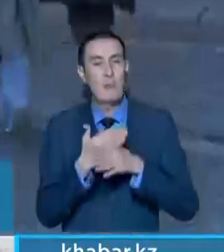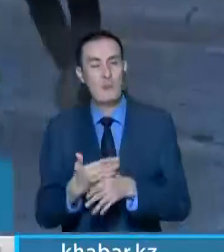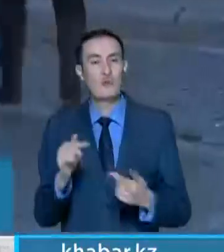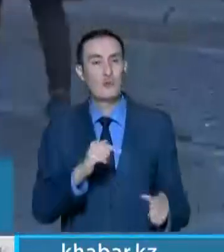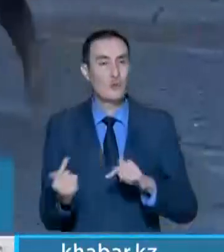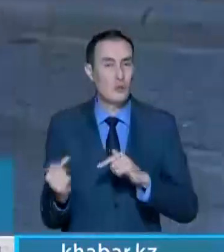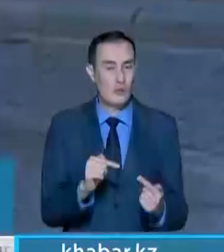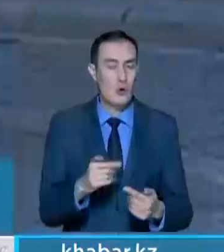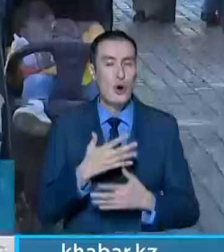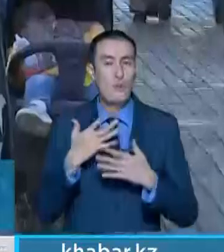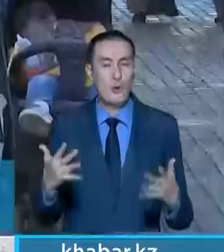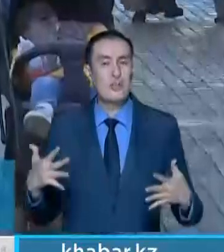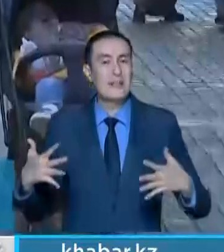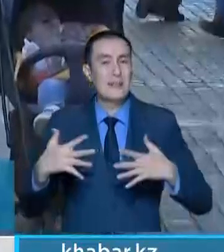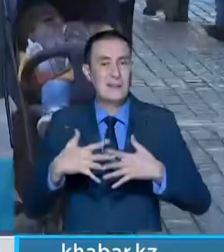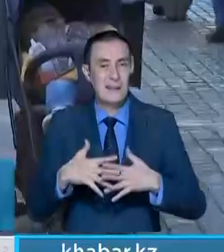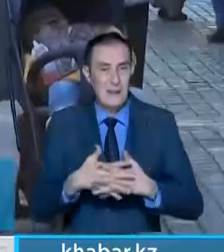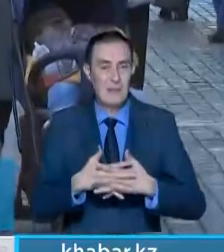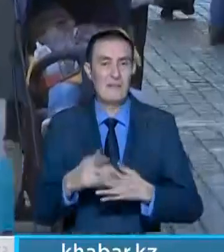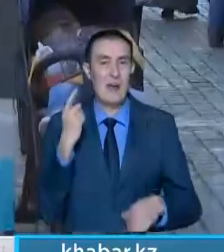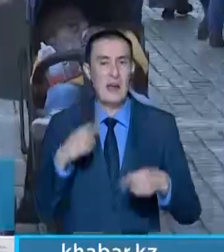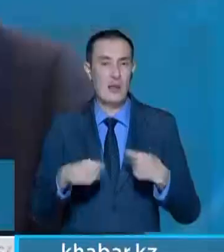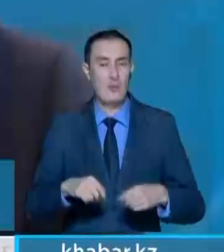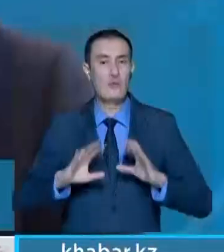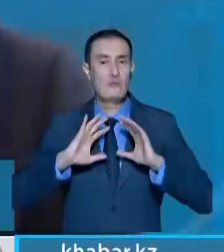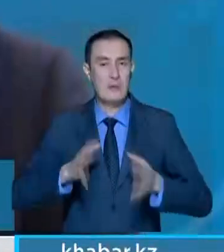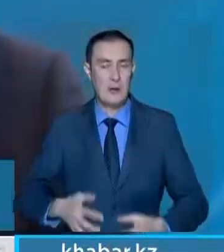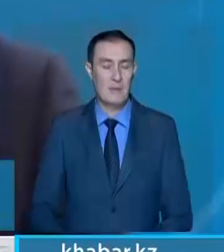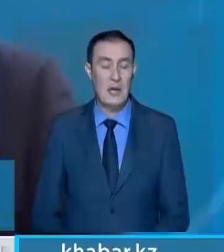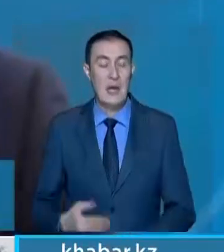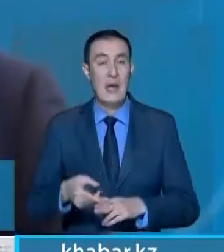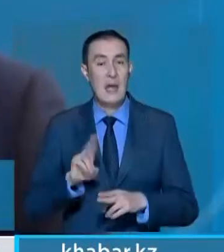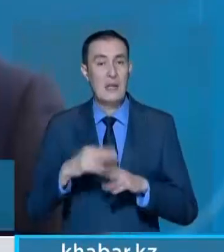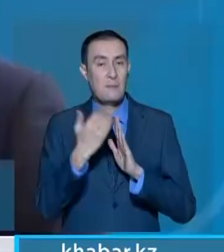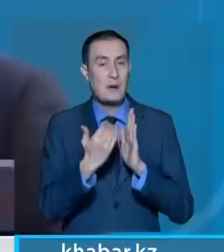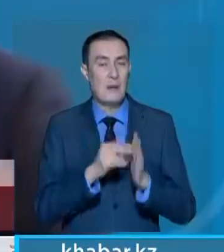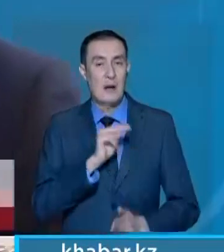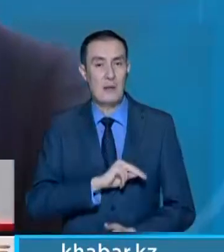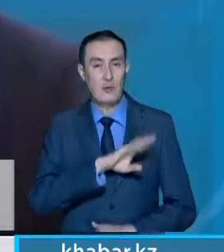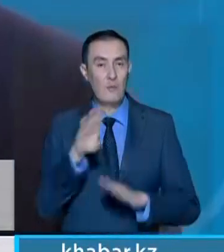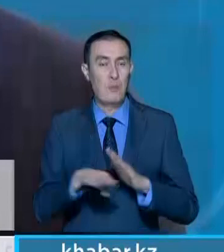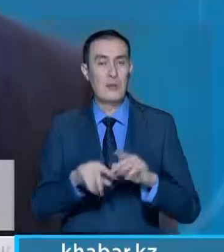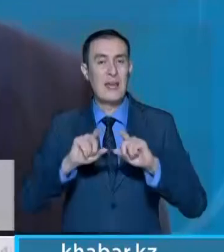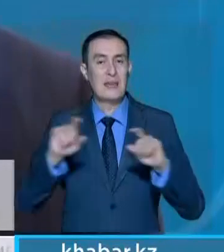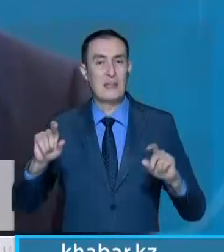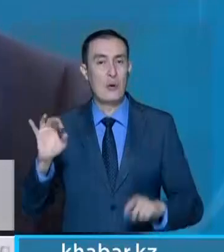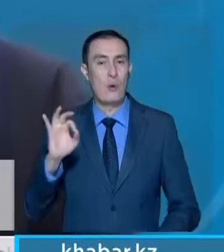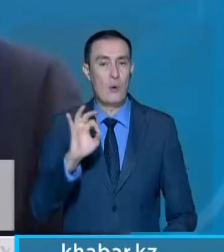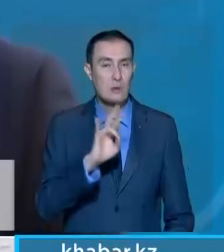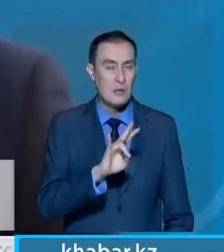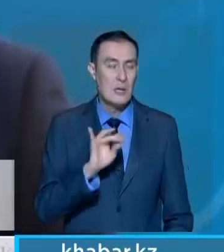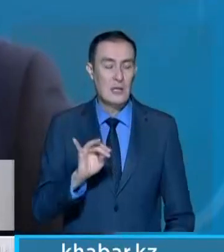другу еще больше интегрироваться в экономику мира. Данная программа, она работает под эгидой ООН и в